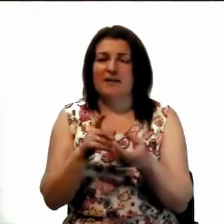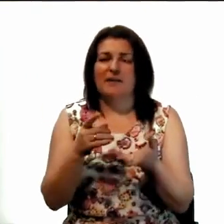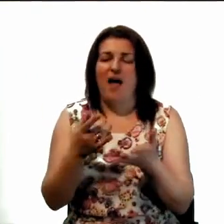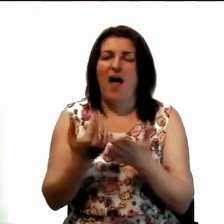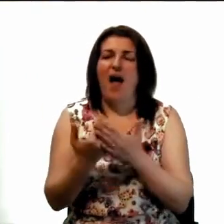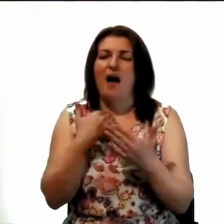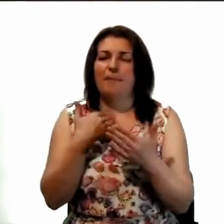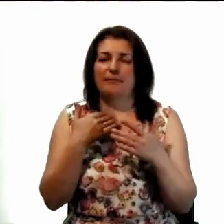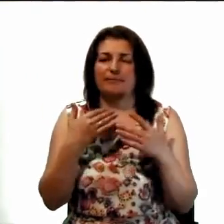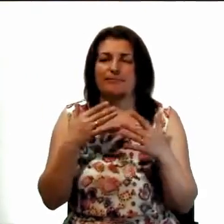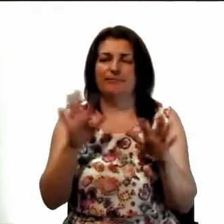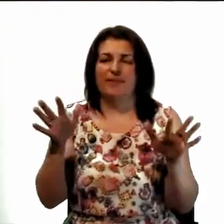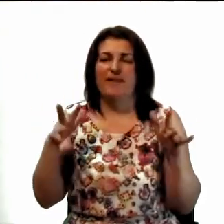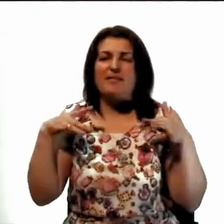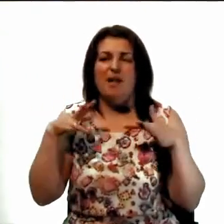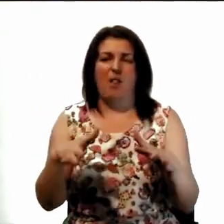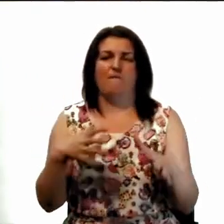деловые, да?